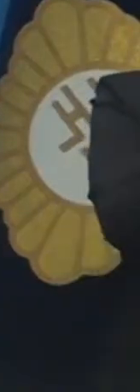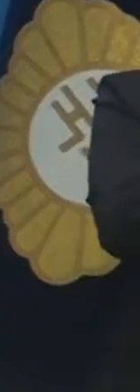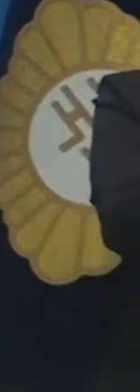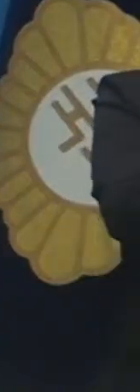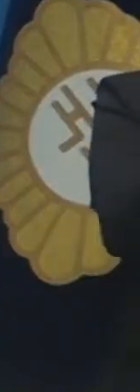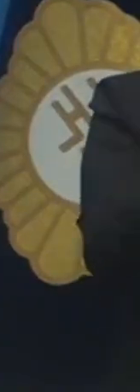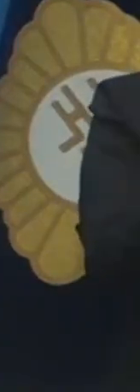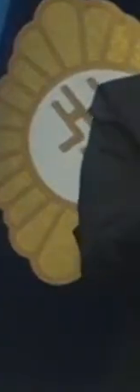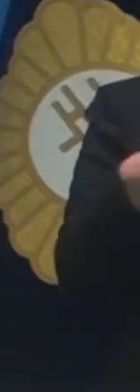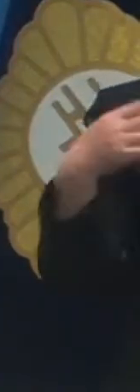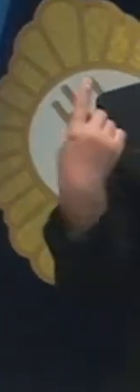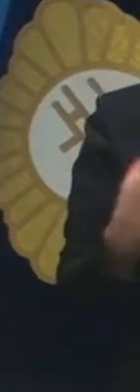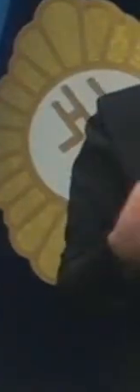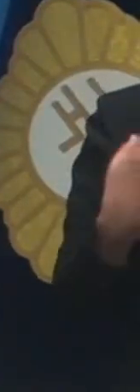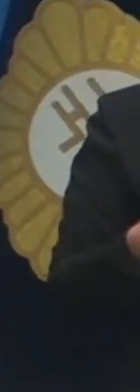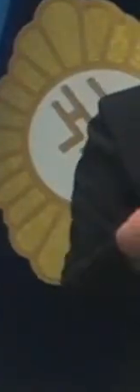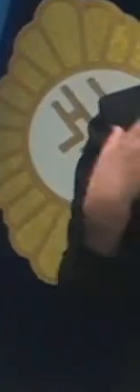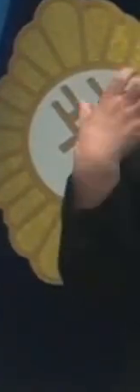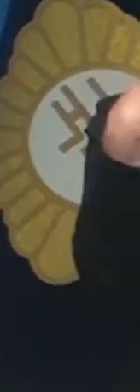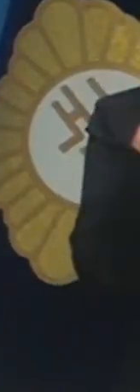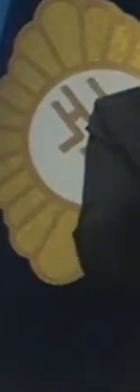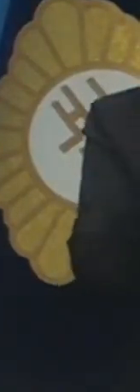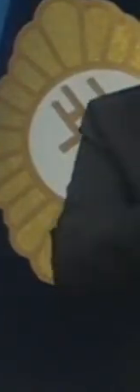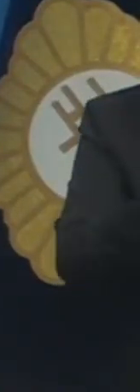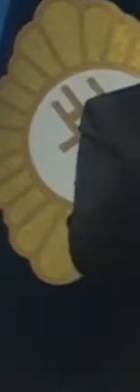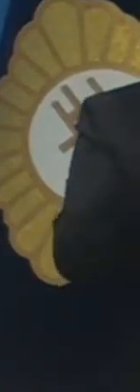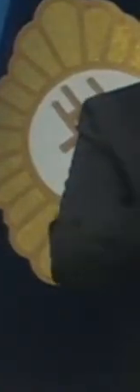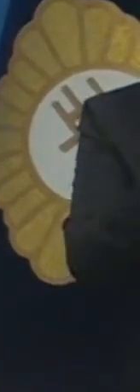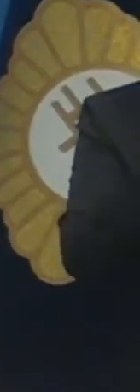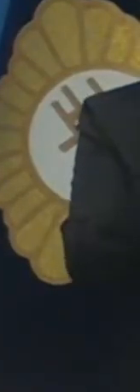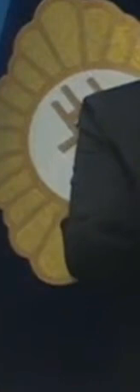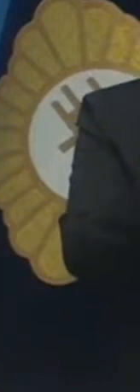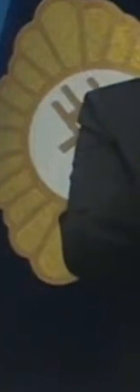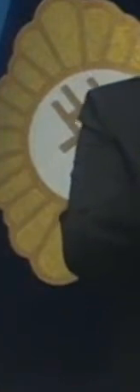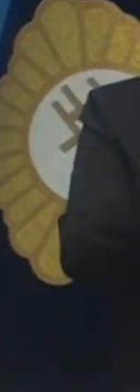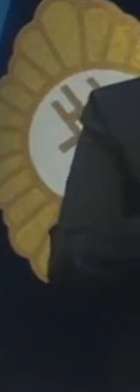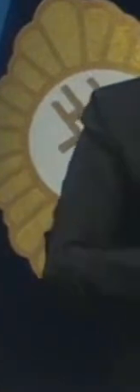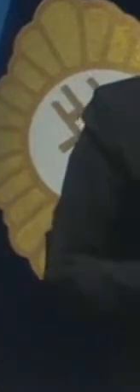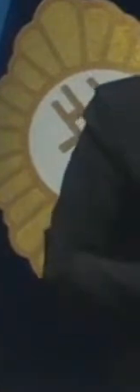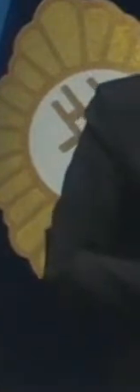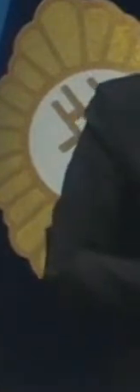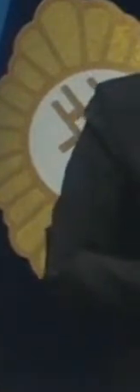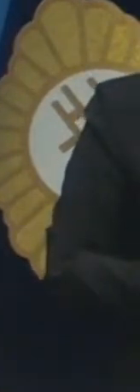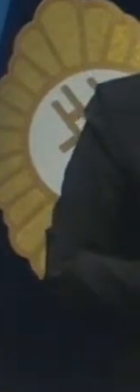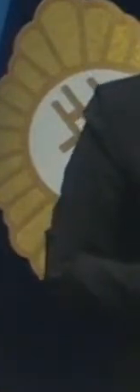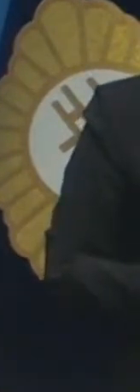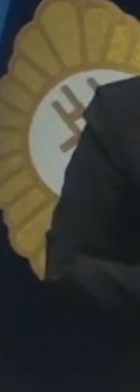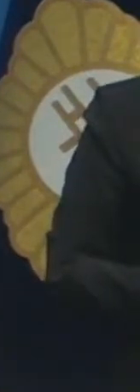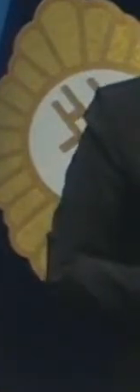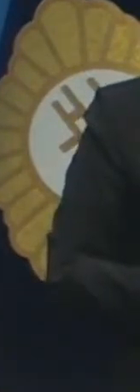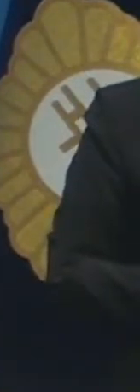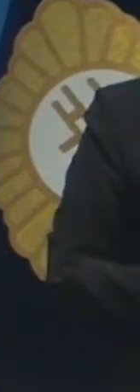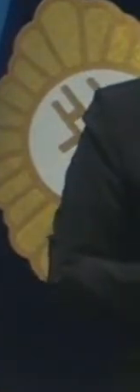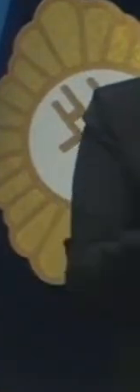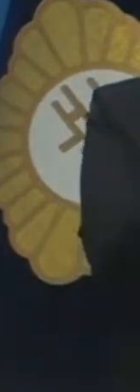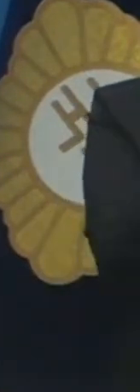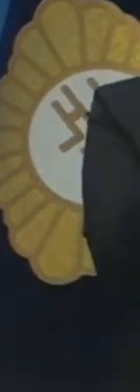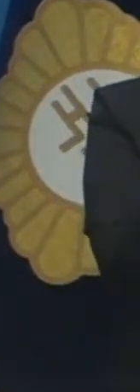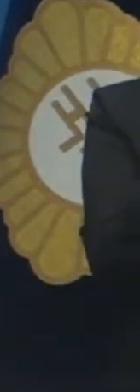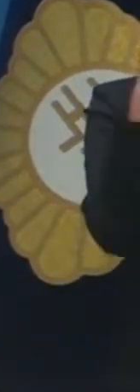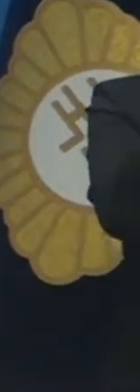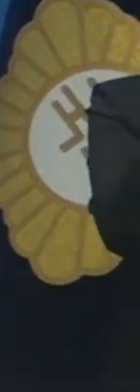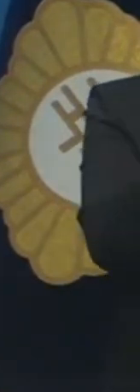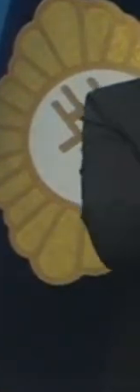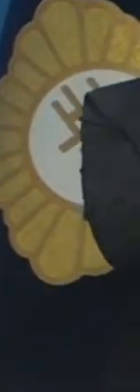교육부도 마찬가지로 무책임한 모습 그 자체였습니다. 직접 조사의